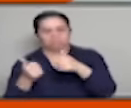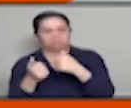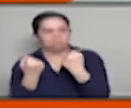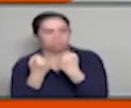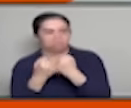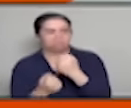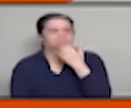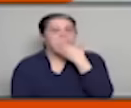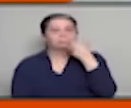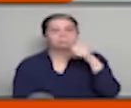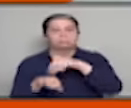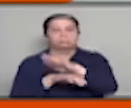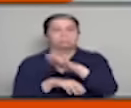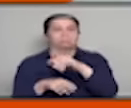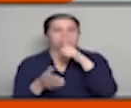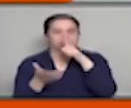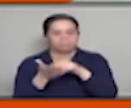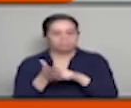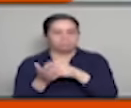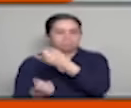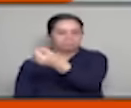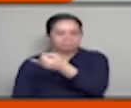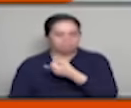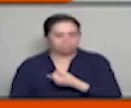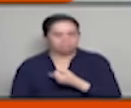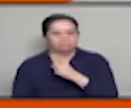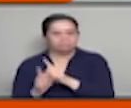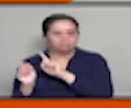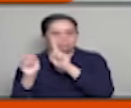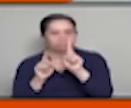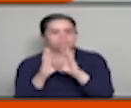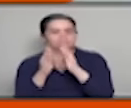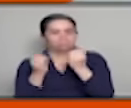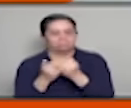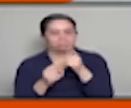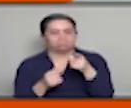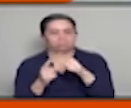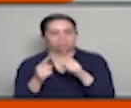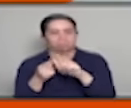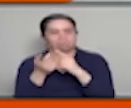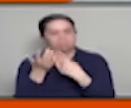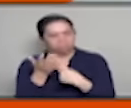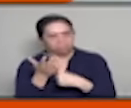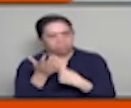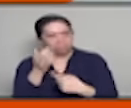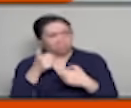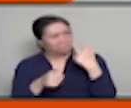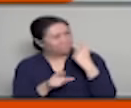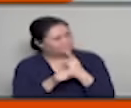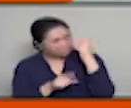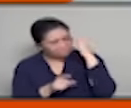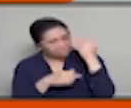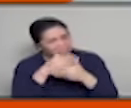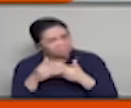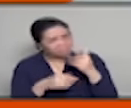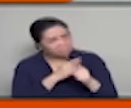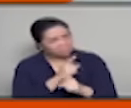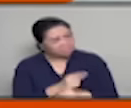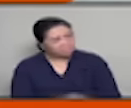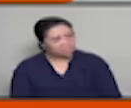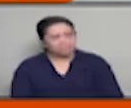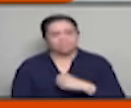ng away. Padala niya po ng liham o padalan po ng imbitasyon na pumunta sa barangay at doon po pag-usapan yung problema. Di ba yun ang tamang proseso,